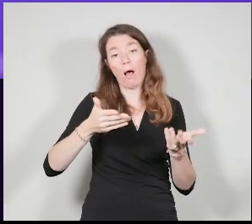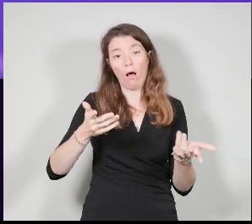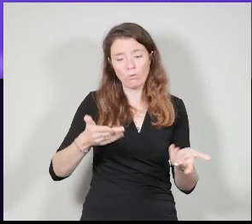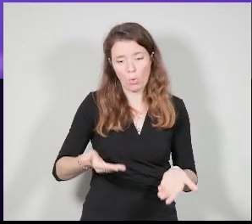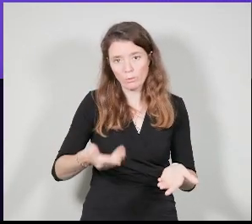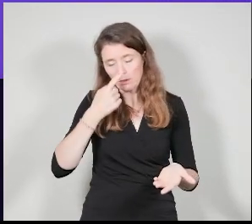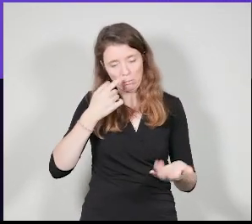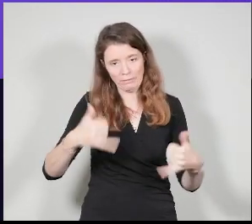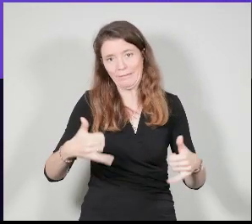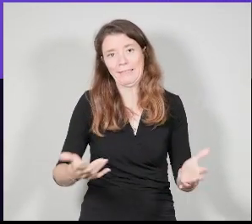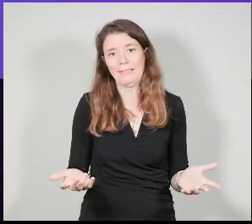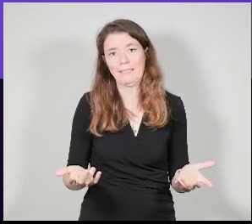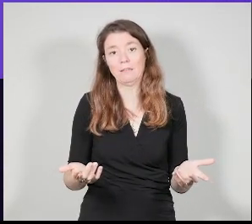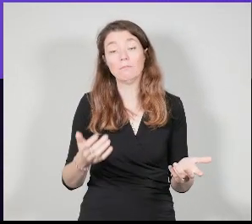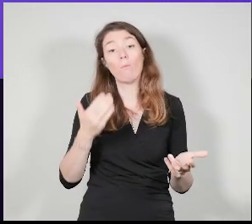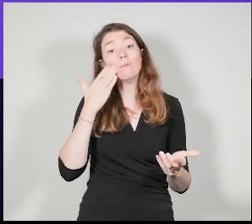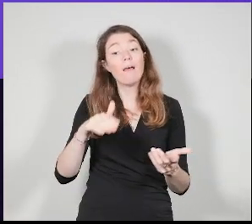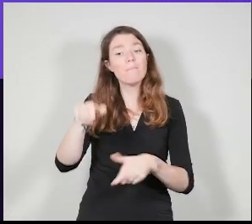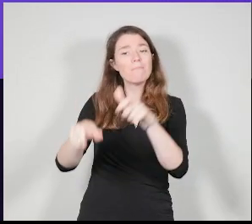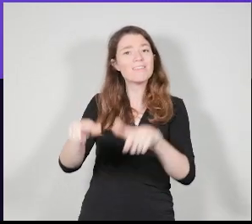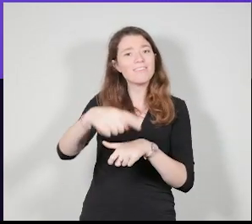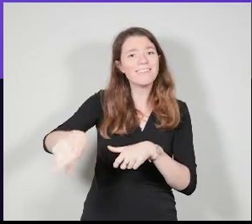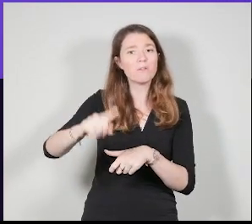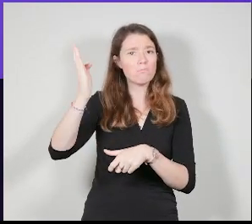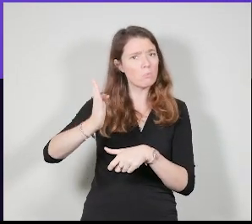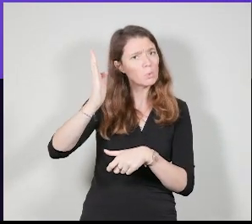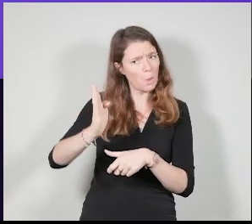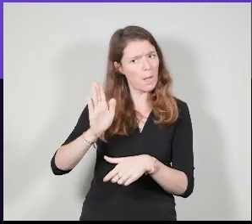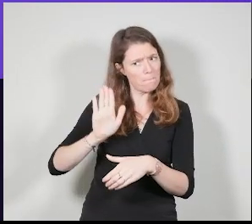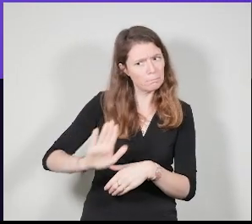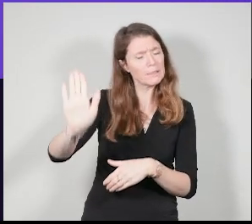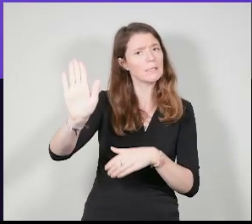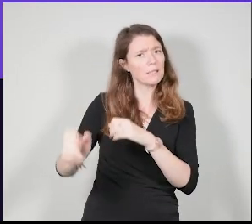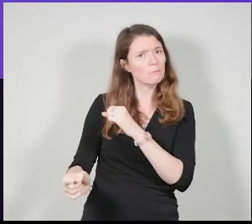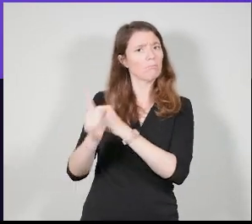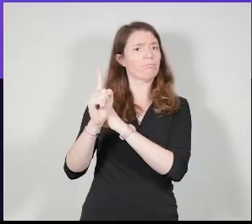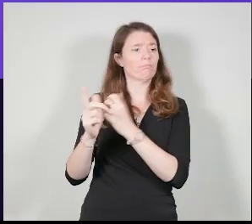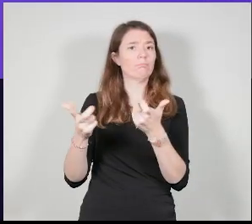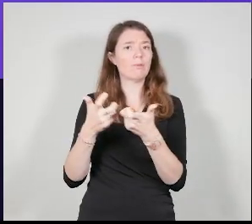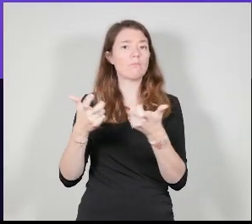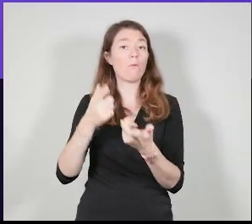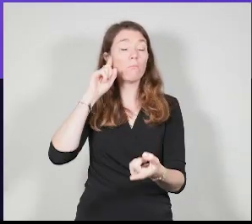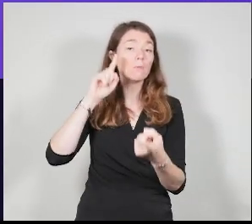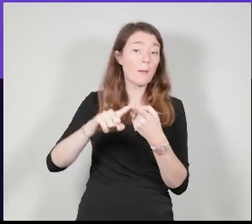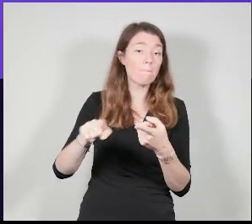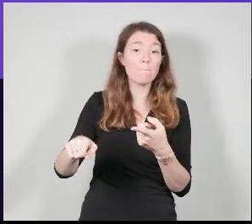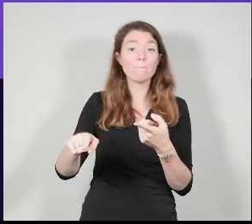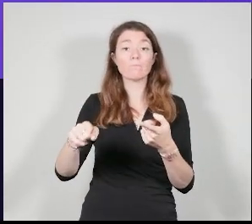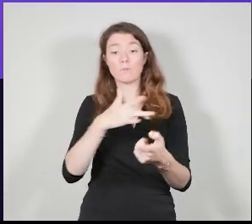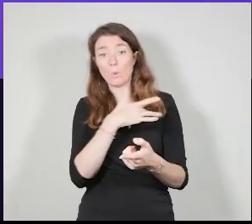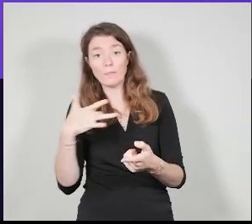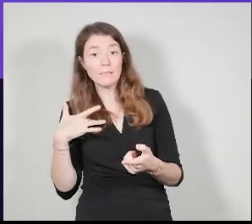sachant que bon, ça reste des personnes qui ont des besoins particuliers, notamment sur le plan